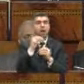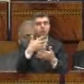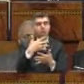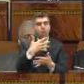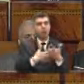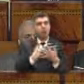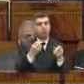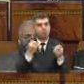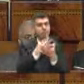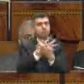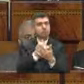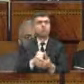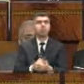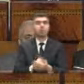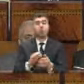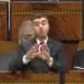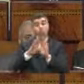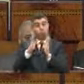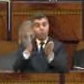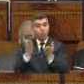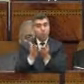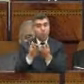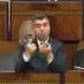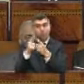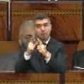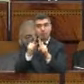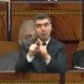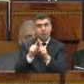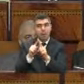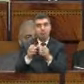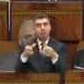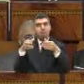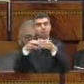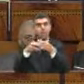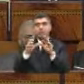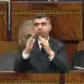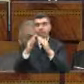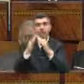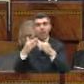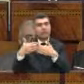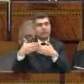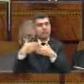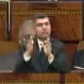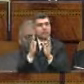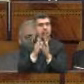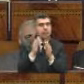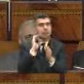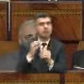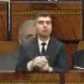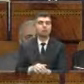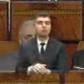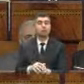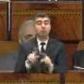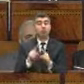الخيالية، علما أن غالبية الساكنة تعيش في بيوت صغيرة وجد متواضعة لن تتحمل هذه الفواتير الباهظة الثمن، أضف